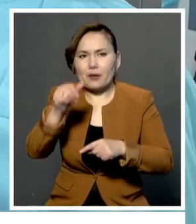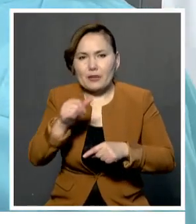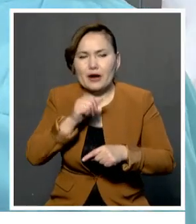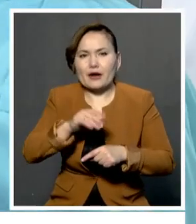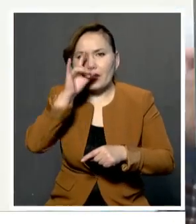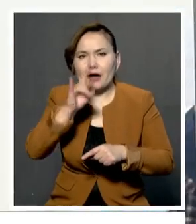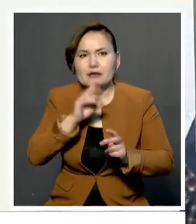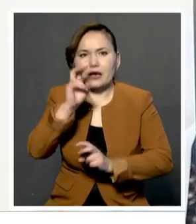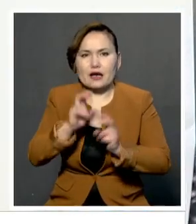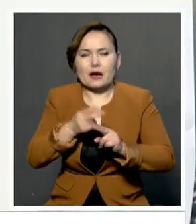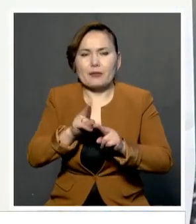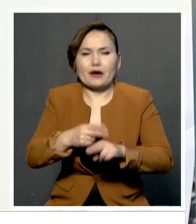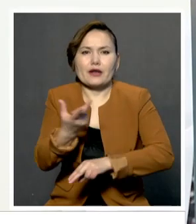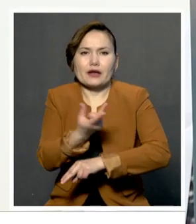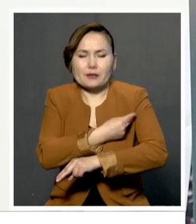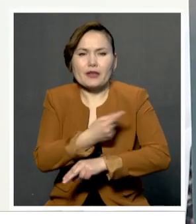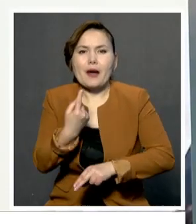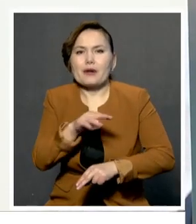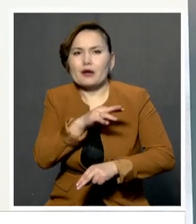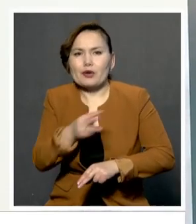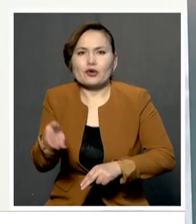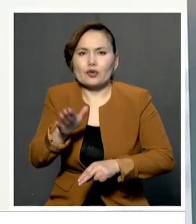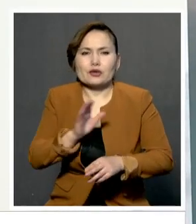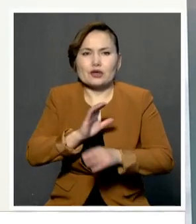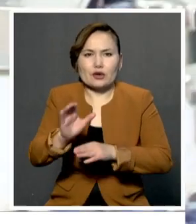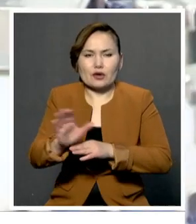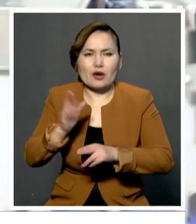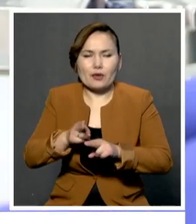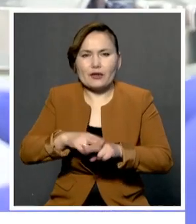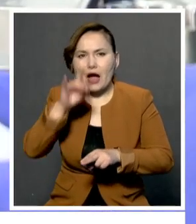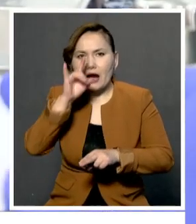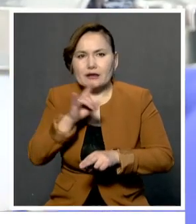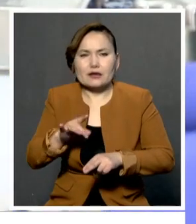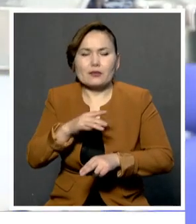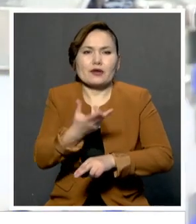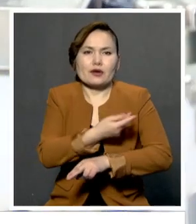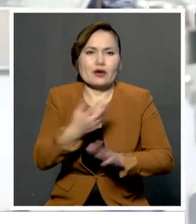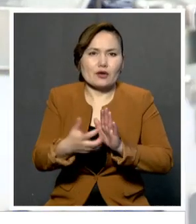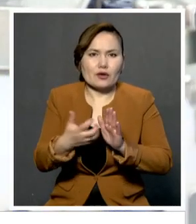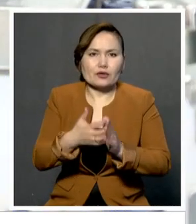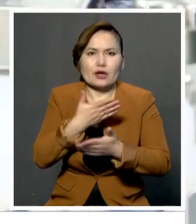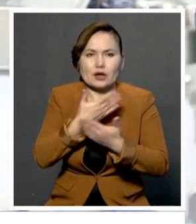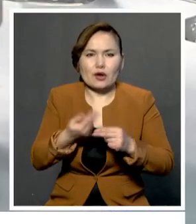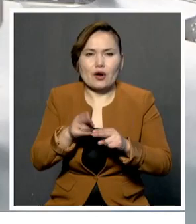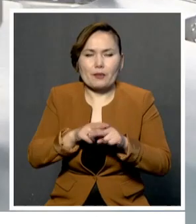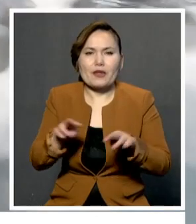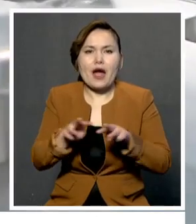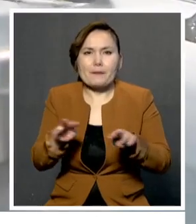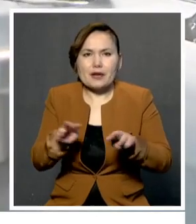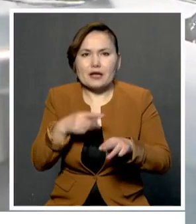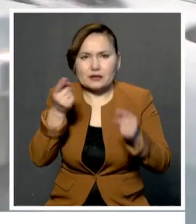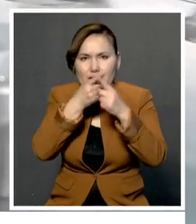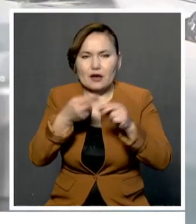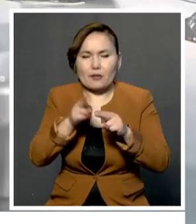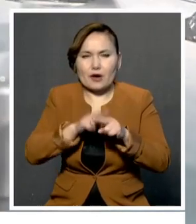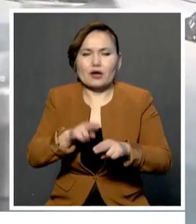зауыт екпенің тағы 1 миллион дозасын шығармақ. Министрдің сөзінше елде вакцина тапшылығы сезілмеуі тиіс. Сәуірде министрлік тарапынан онлайн есептеуіш құрылғы жұмыс